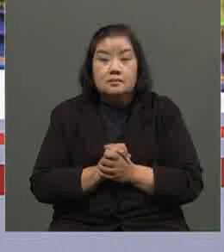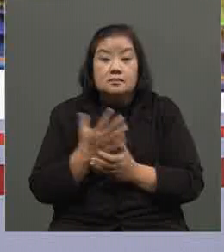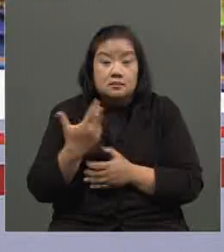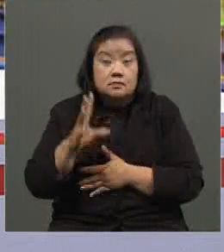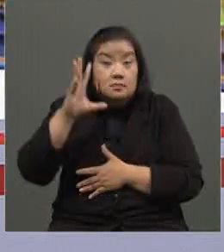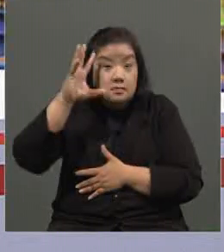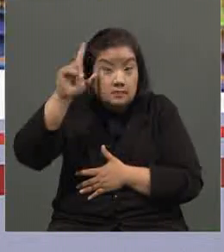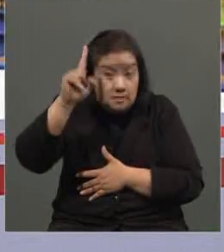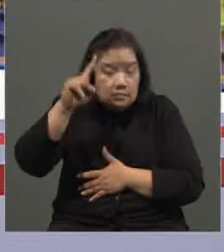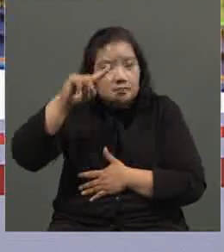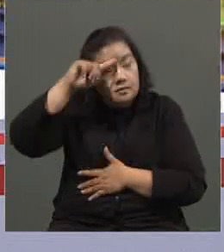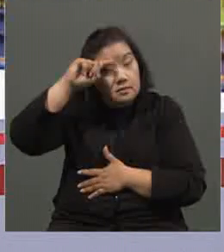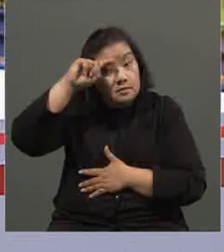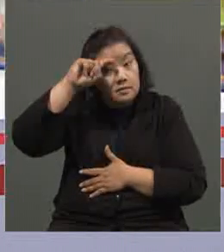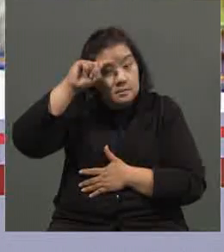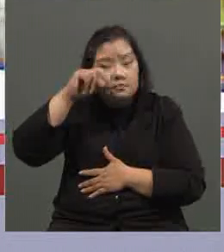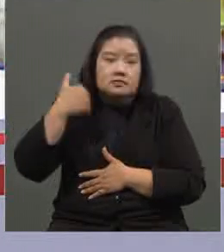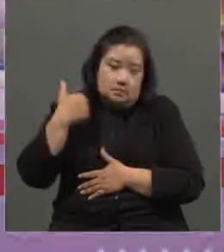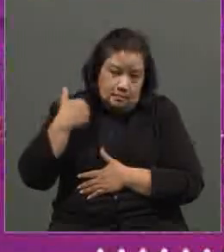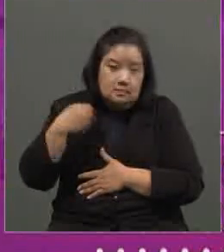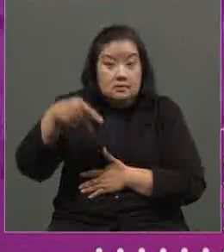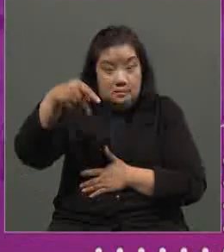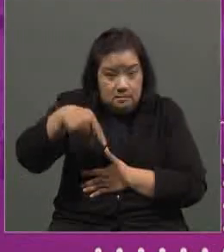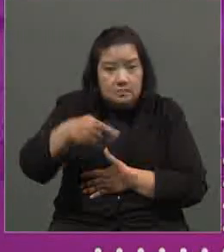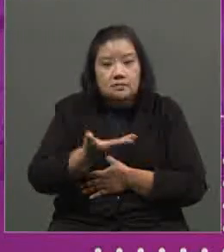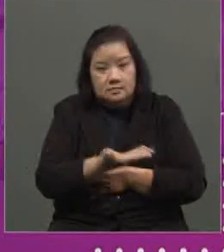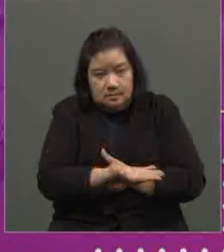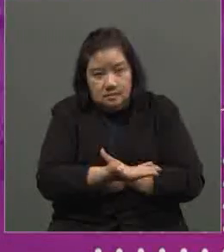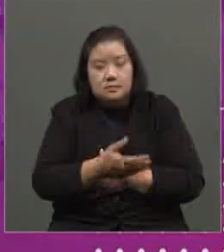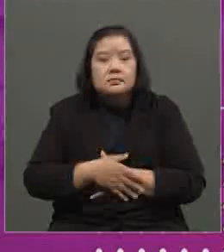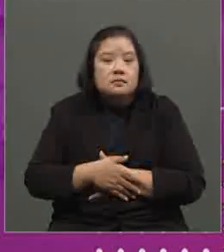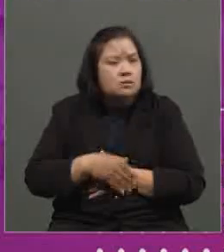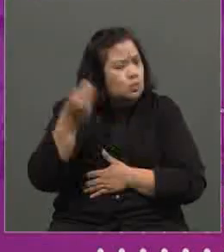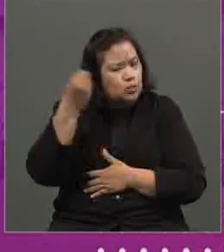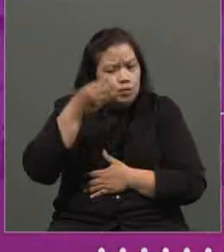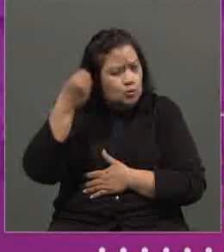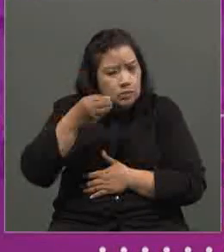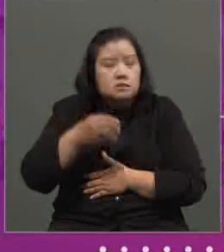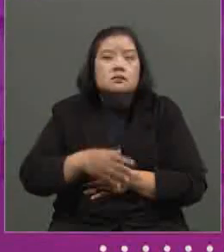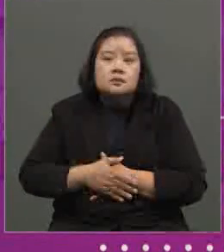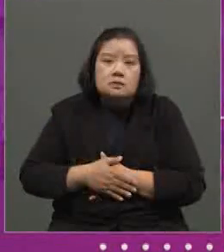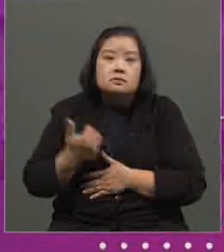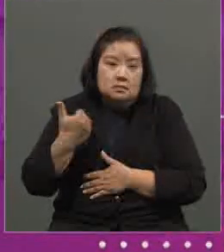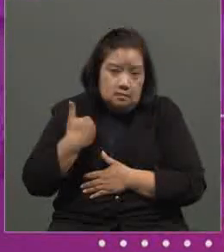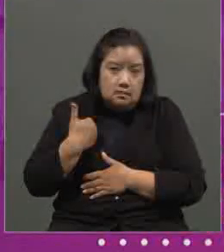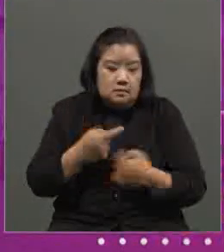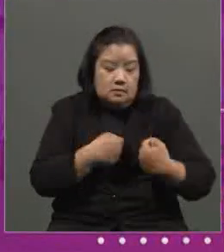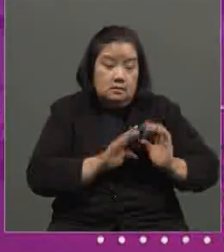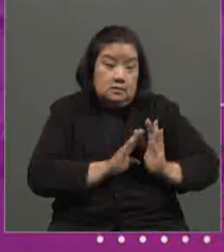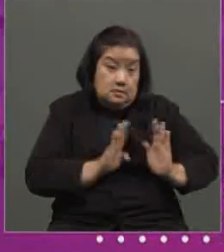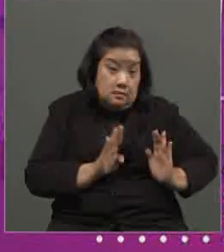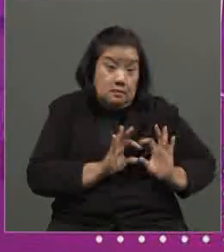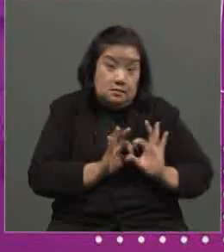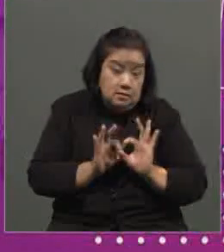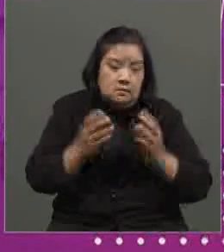วันพรุ่งนี้นะคะวันเสาร์ก็มีรายการพิเศษที่มาเชิญชวนให้รับชมกันเป็นประจำทุกๆสัปดาห์นะคะเสียงจากใจไทยคู่